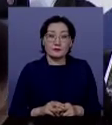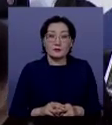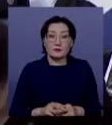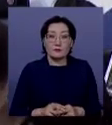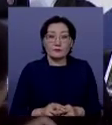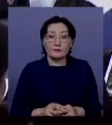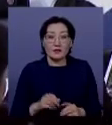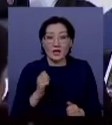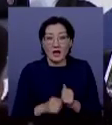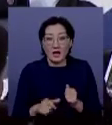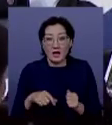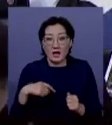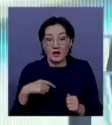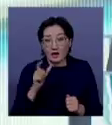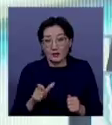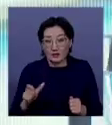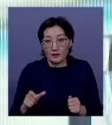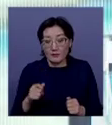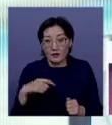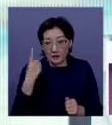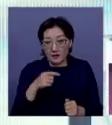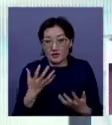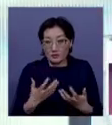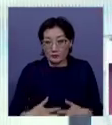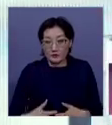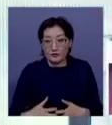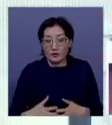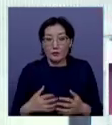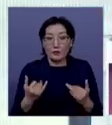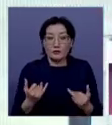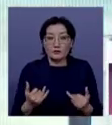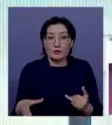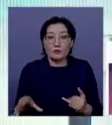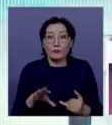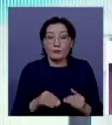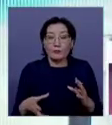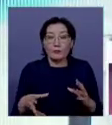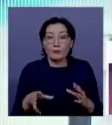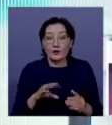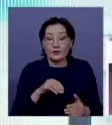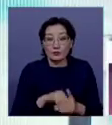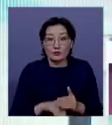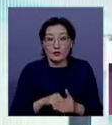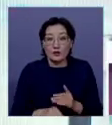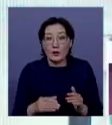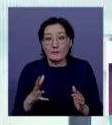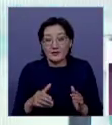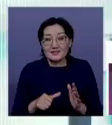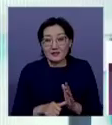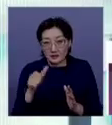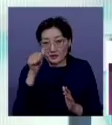егер әр адам басына шағатын болсақ, бүгінгі бар қорымыз 5-6